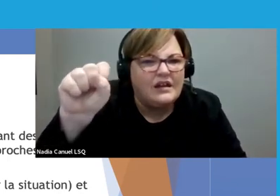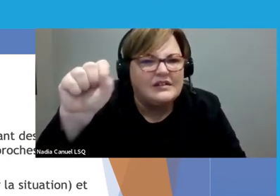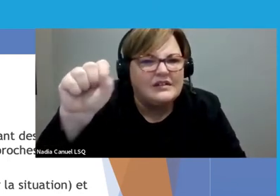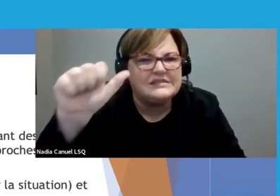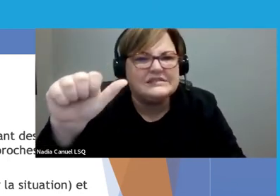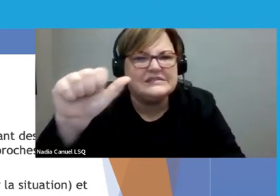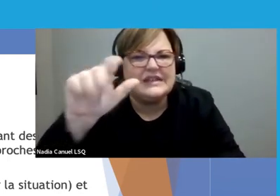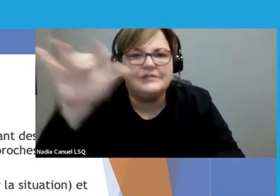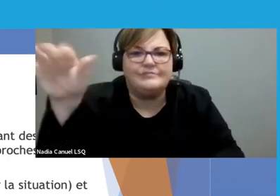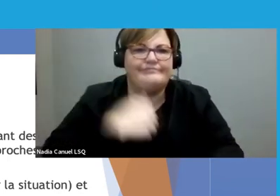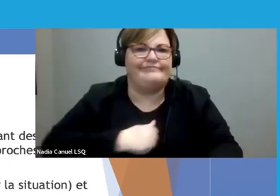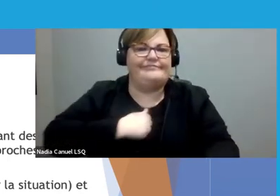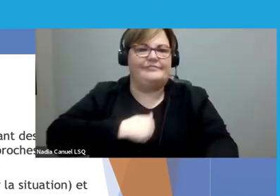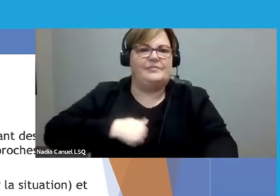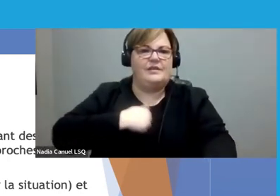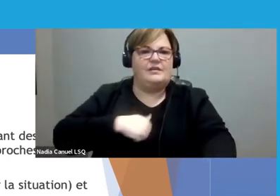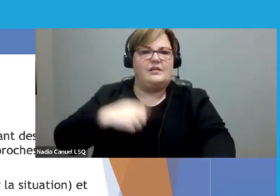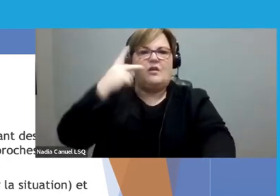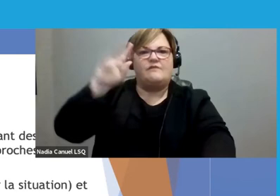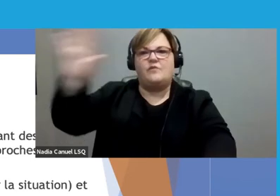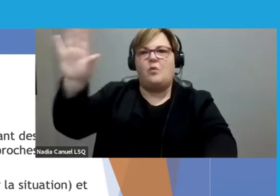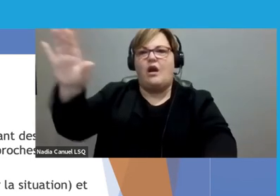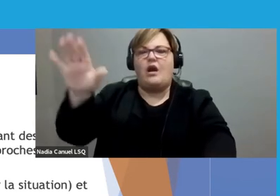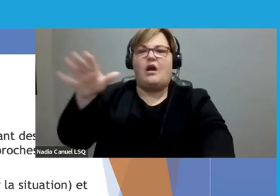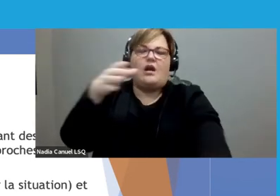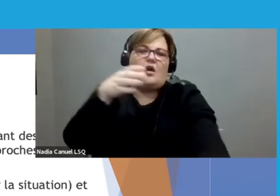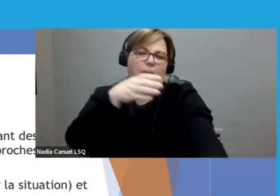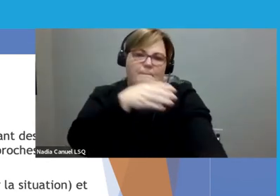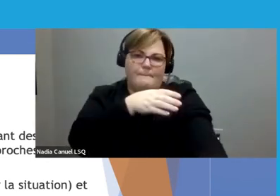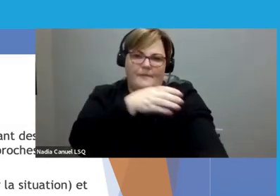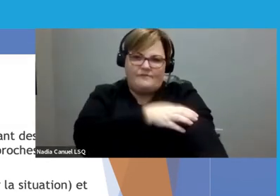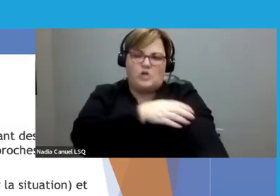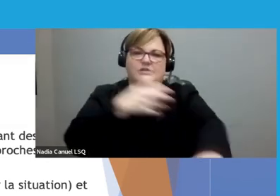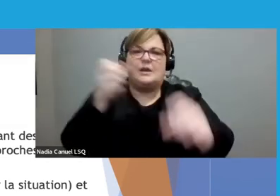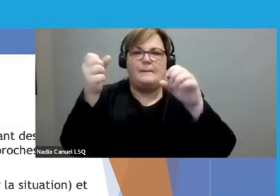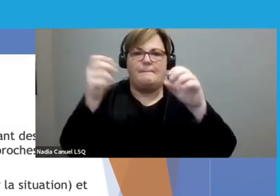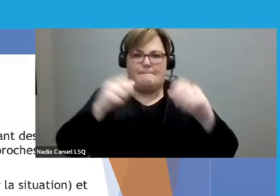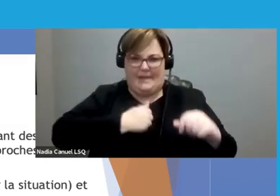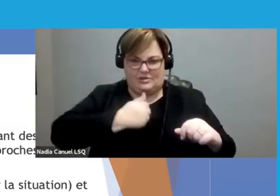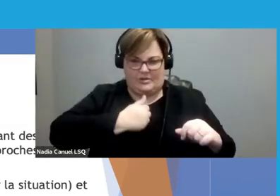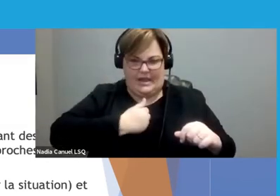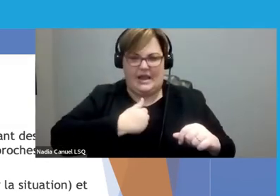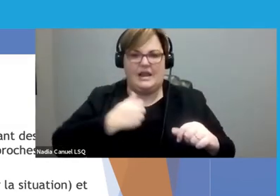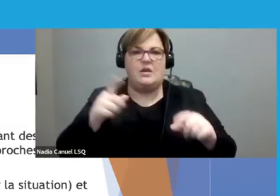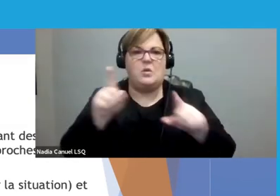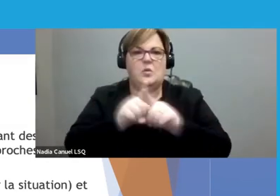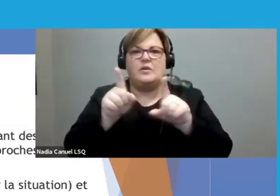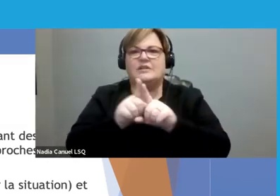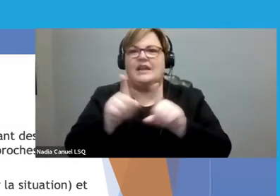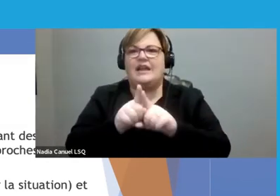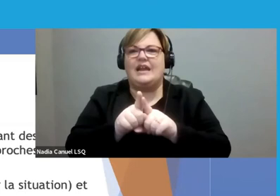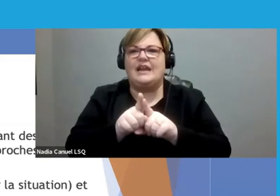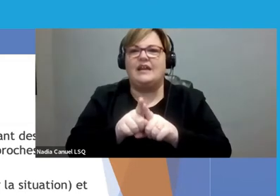percevoir aussi leur propre force personnelle et les leviers qui leur